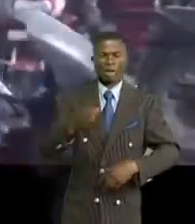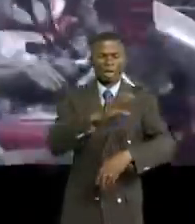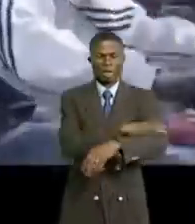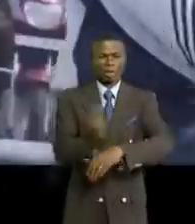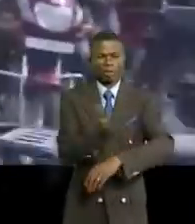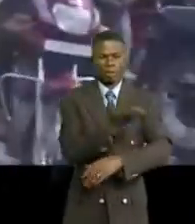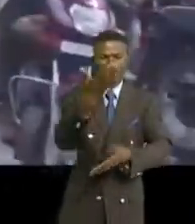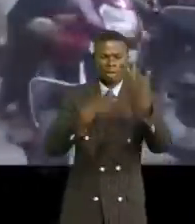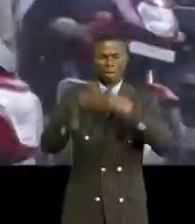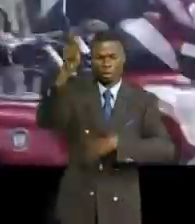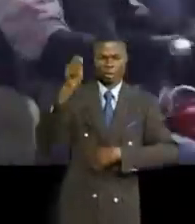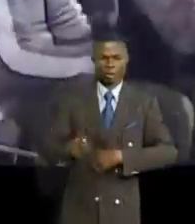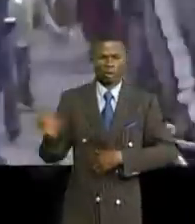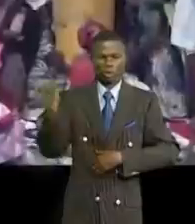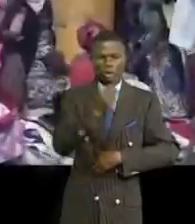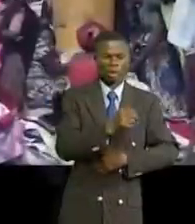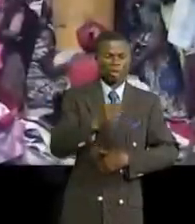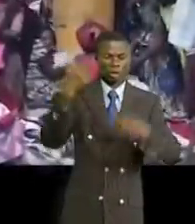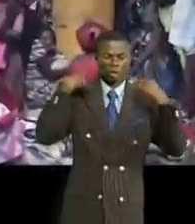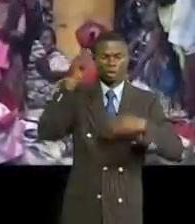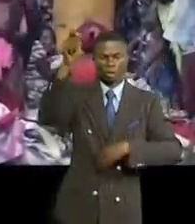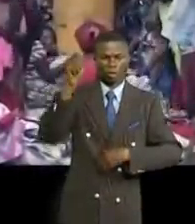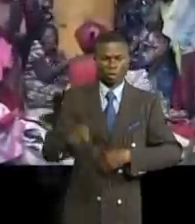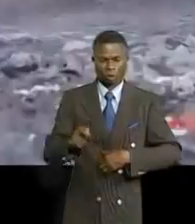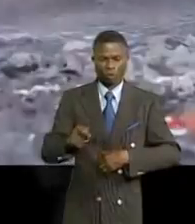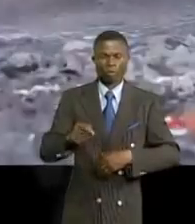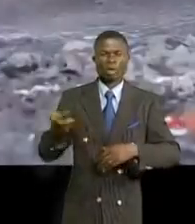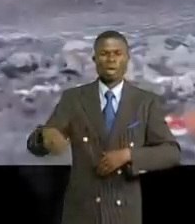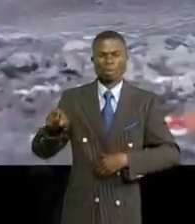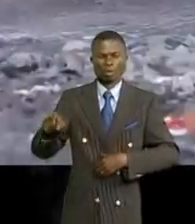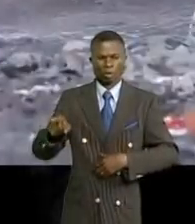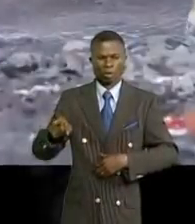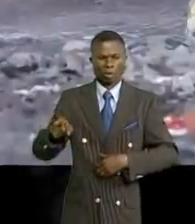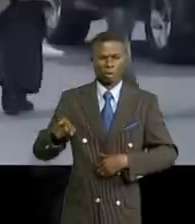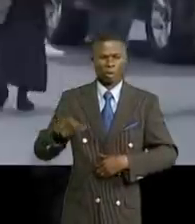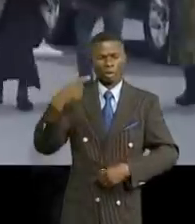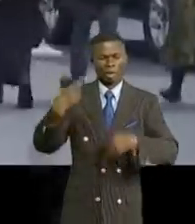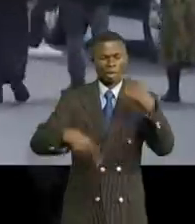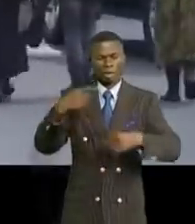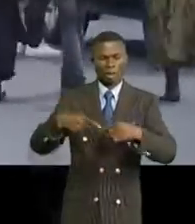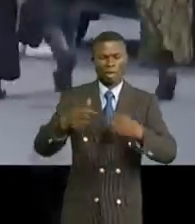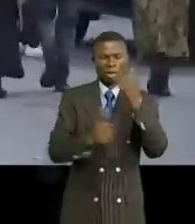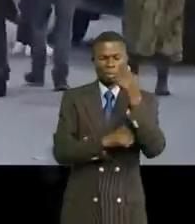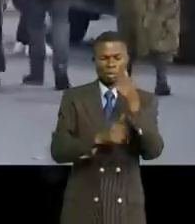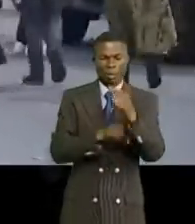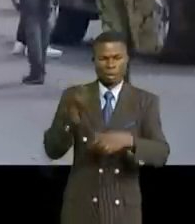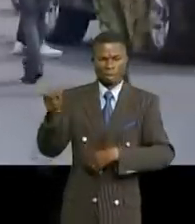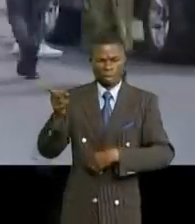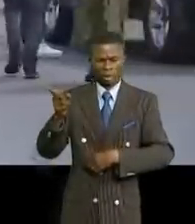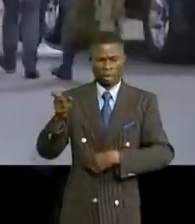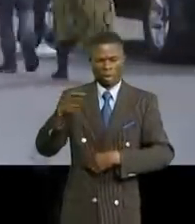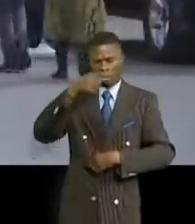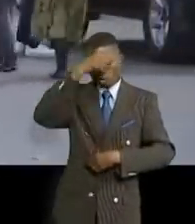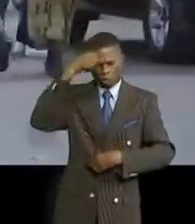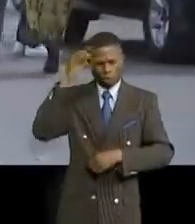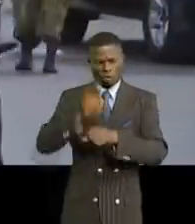et la nomination du gouverneur militaire à la tête de cette province s'invite au débat de la population locale l'auto mère dfi par